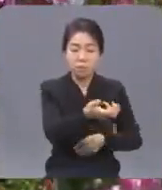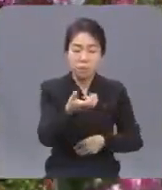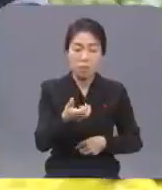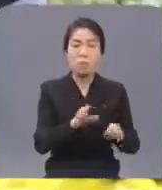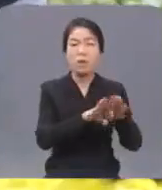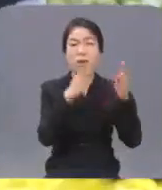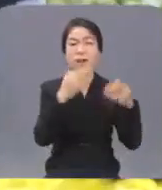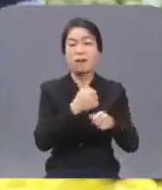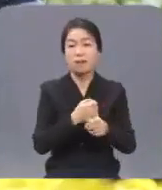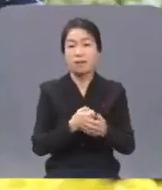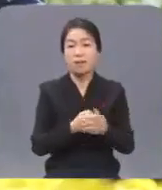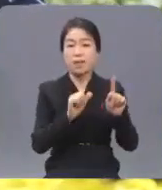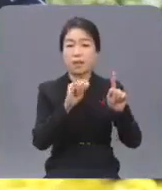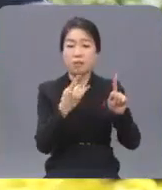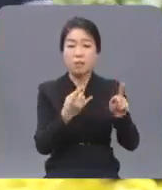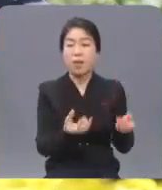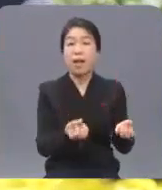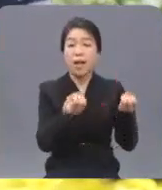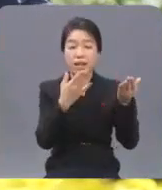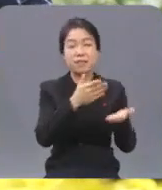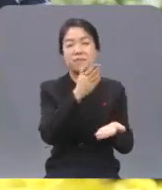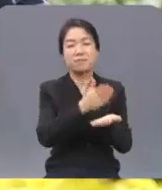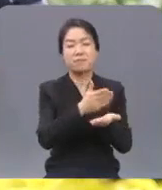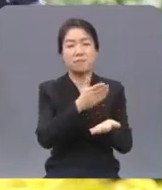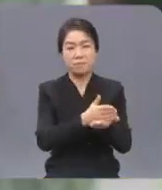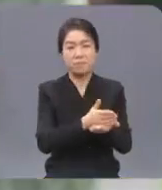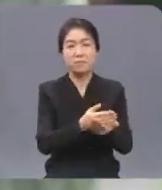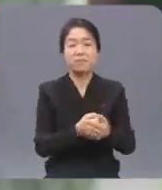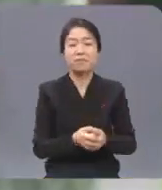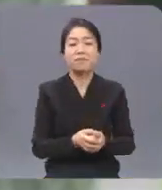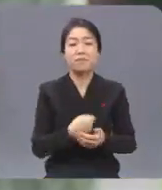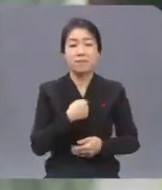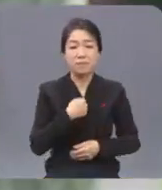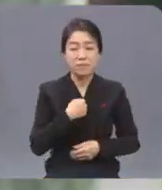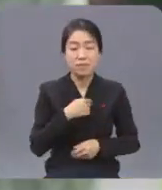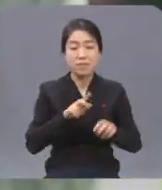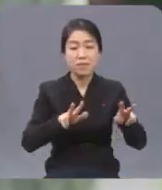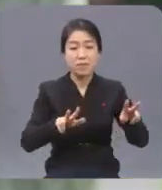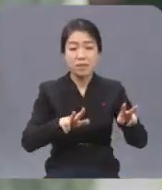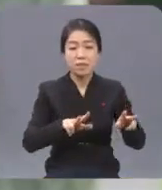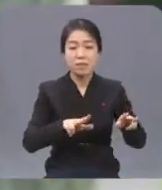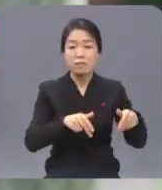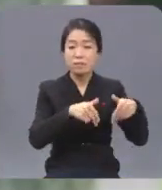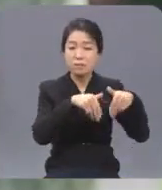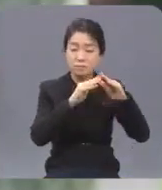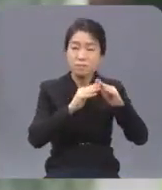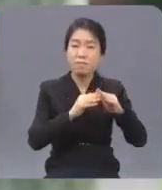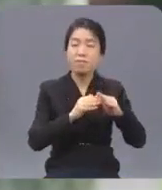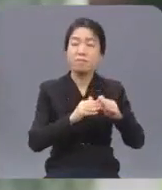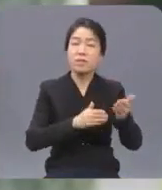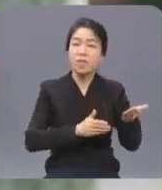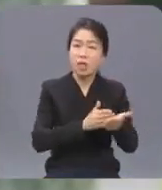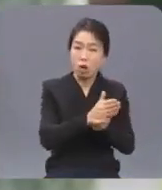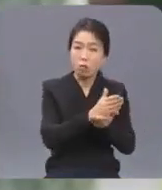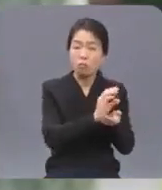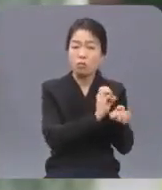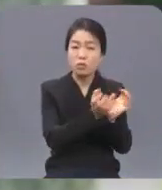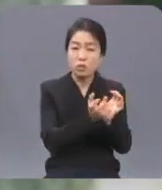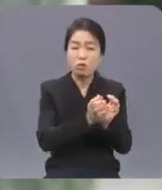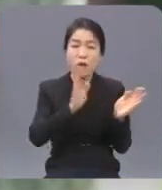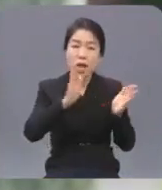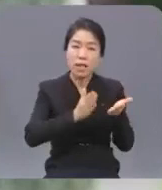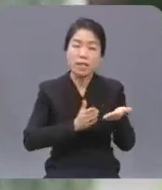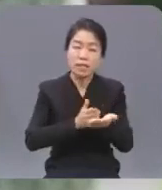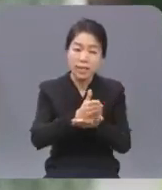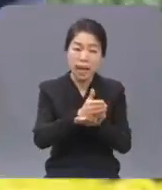열립니다. 일회성 행사는 최대한 지양을 하자. 네, 저희가 지금 조성한 작가 정원, 학생